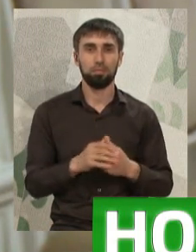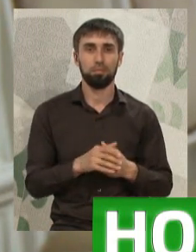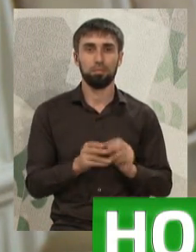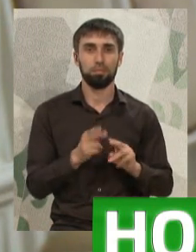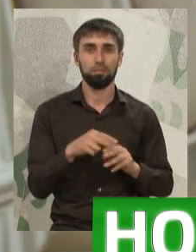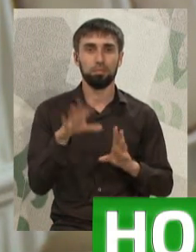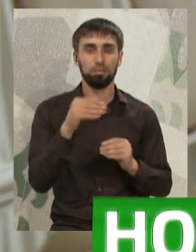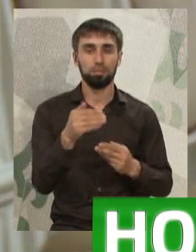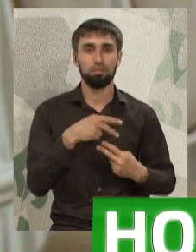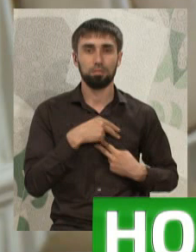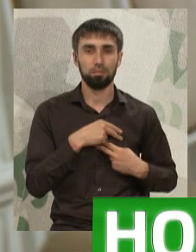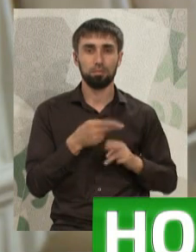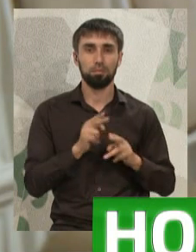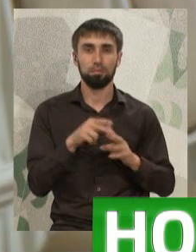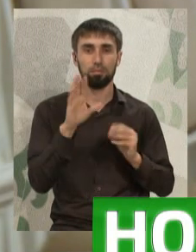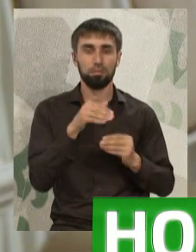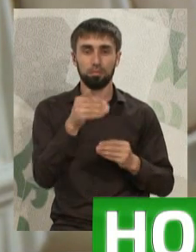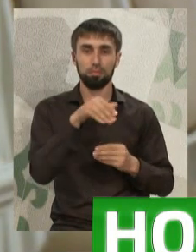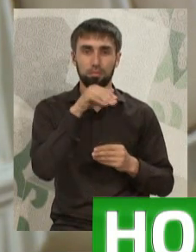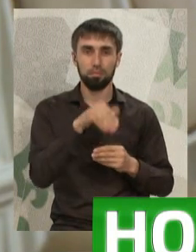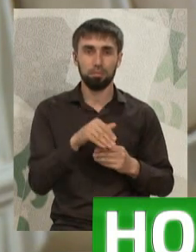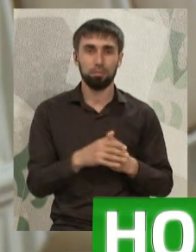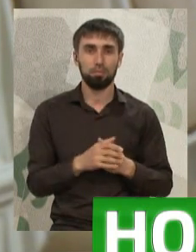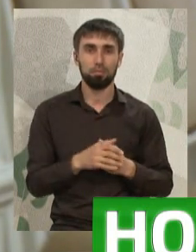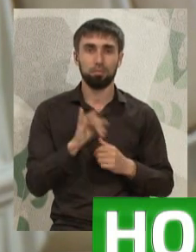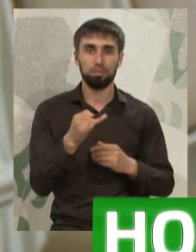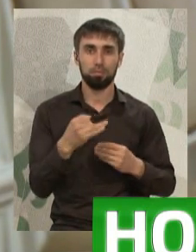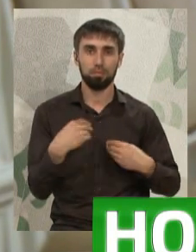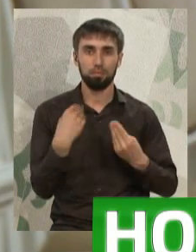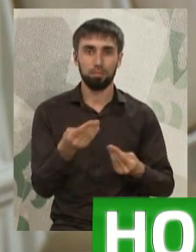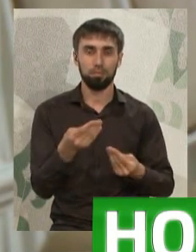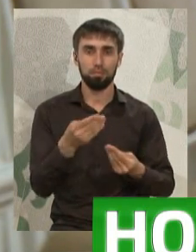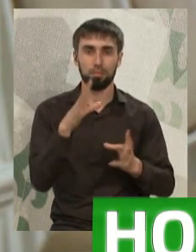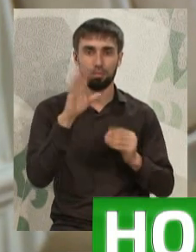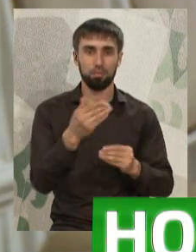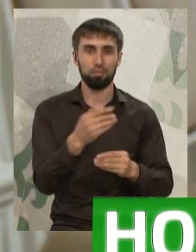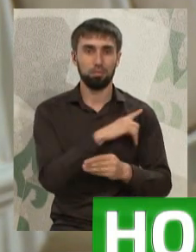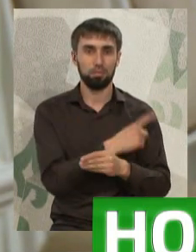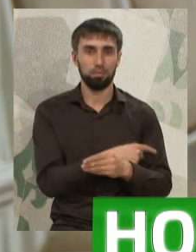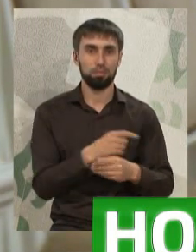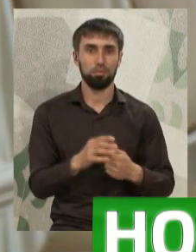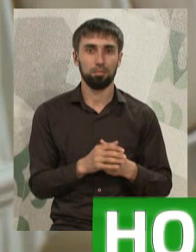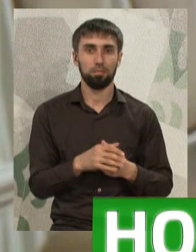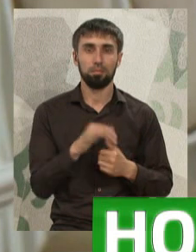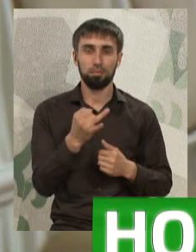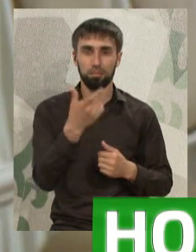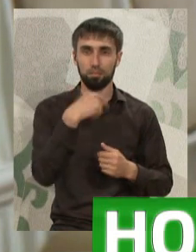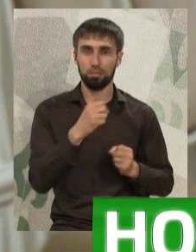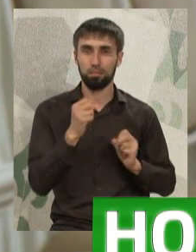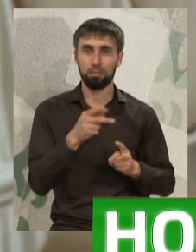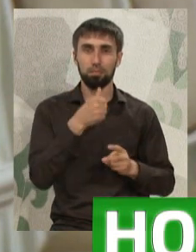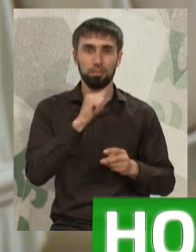себя своей профессии и сегодня отдающих свои все силы и подвергая себя